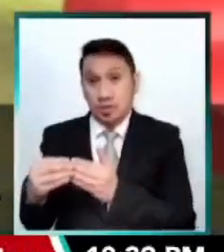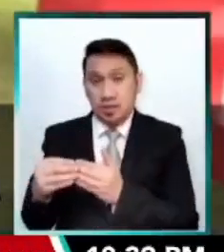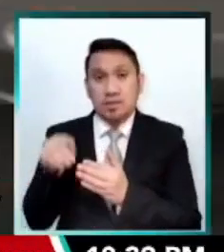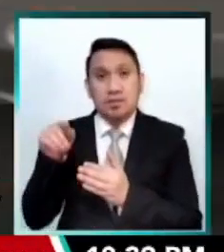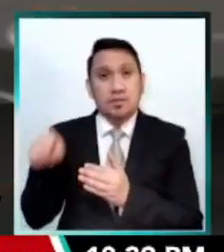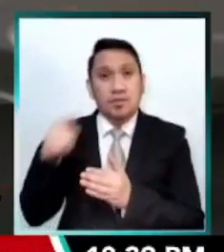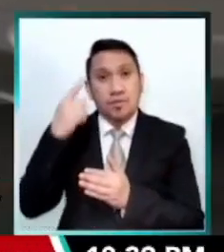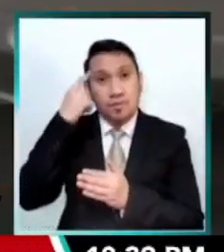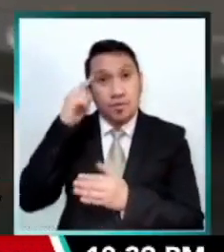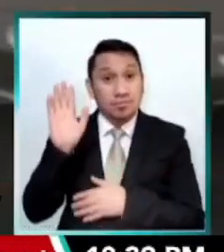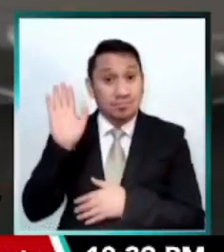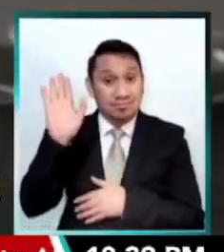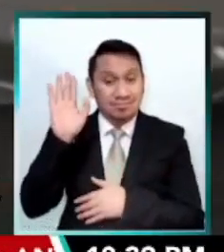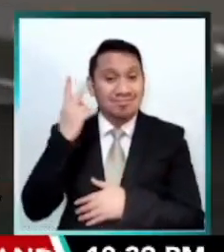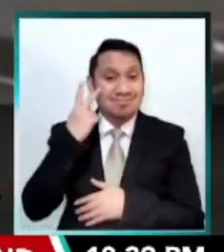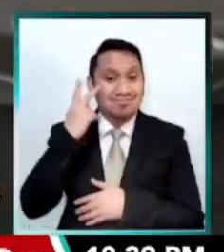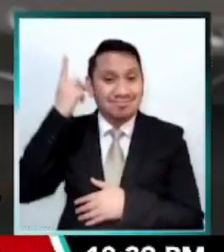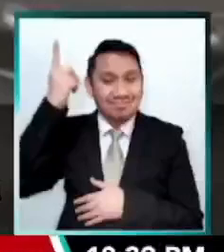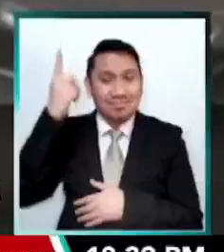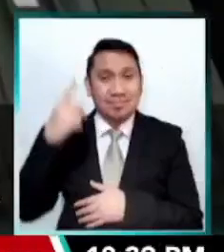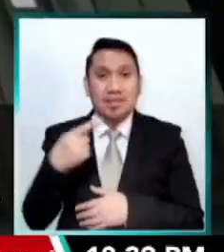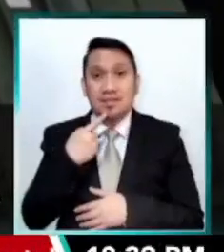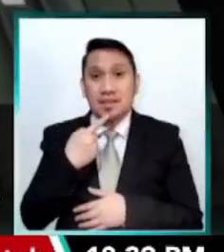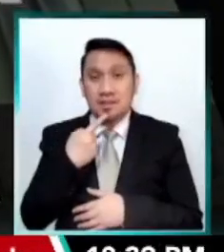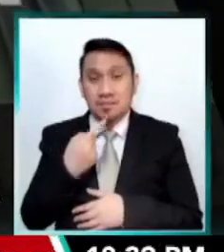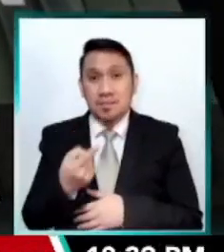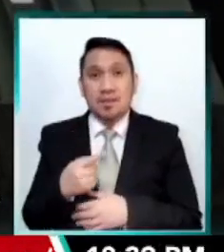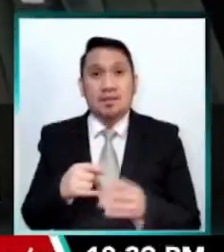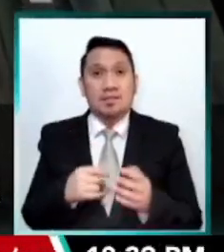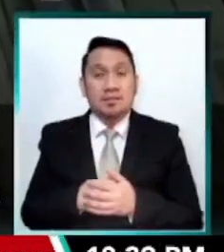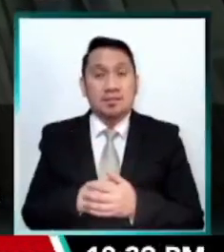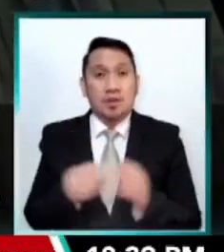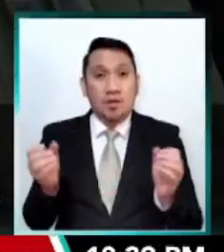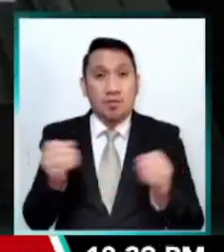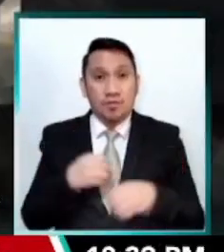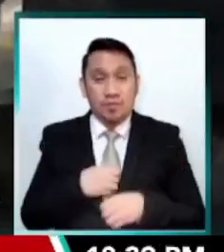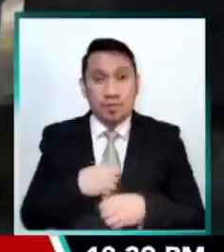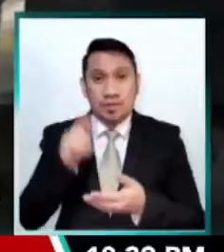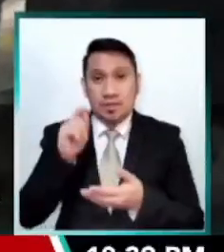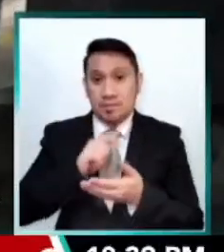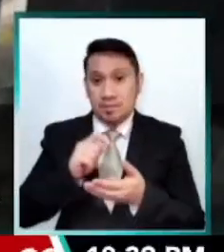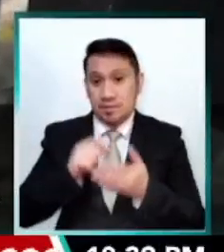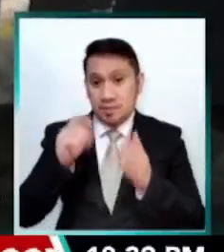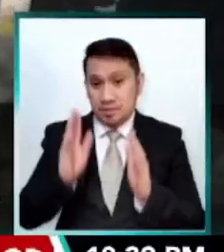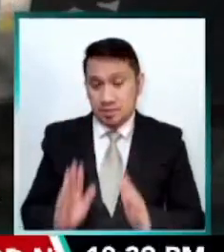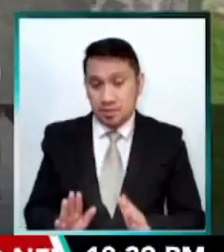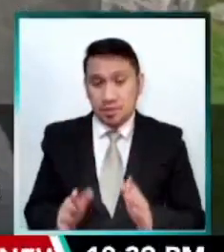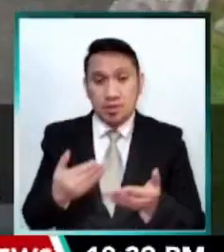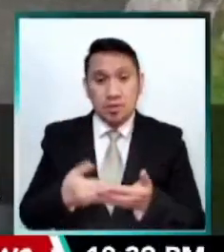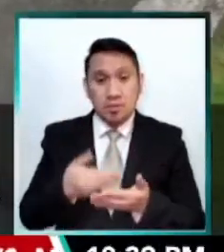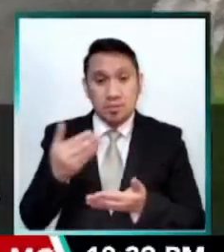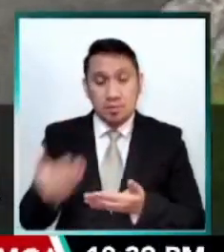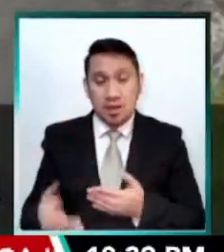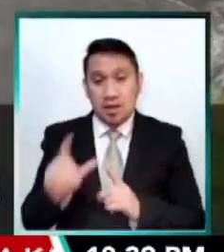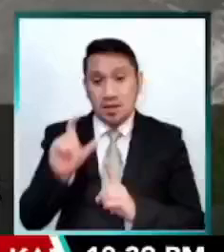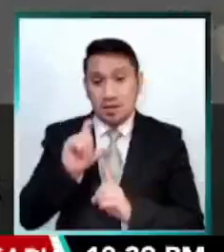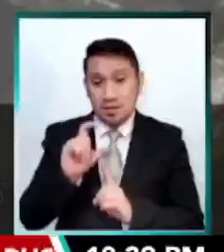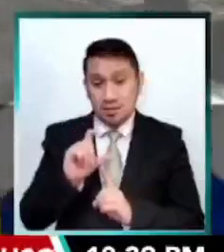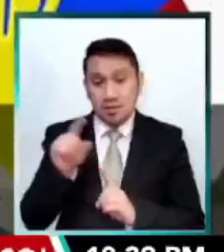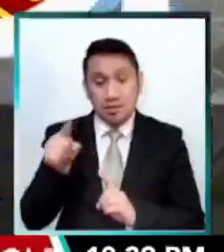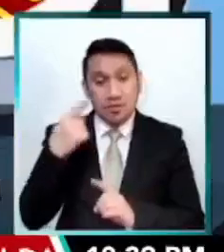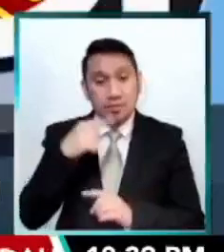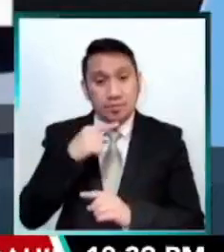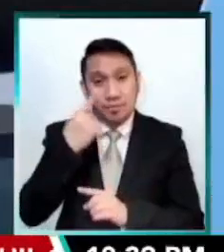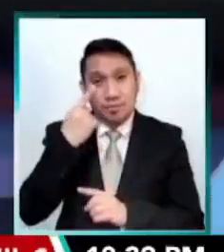iyan. Ayon sa Office of the Press Secretary, binili ang 2 helicopters sa Turkey bilang bahagi ng modernization ng Armed Forces of the